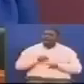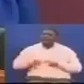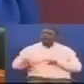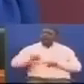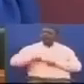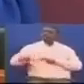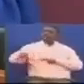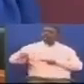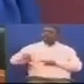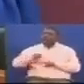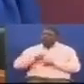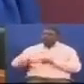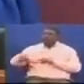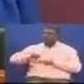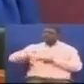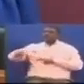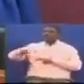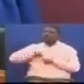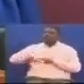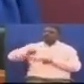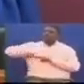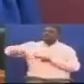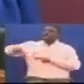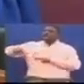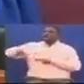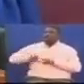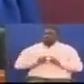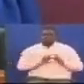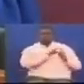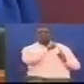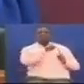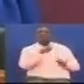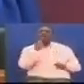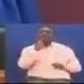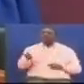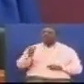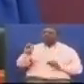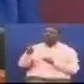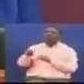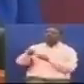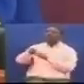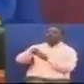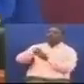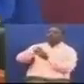Tatu wabunge ni kucha, nakucha. Waheshimiwa waziri, wabunge wanasema bado kucha bandia.